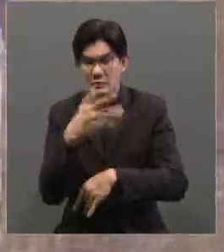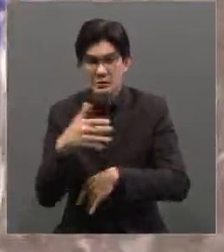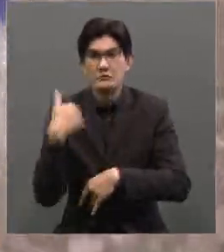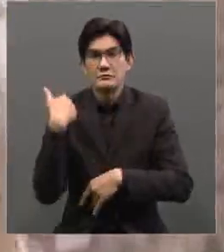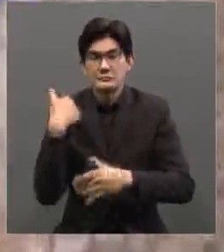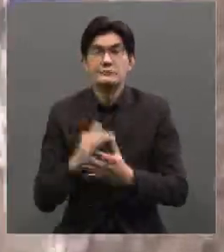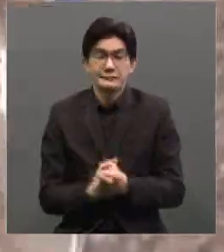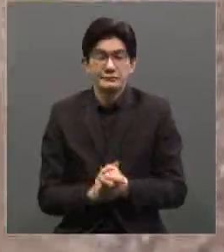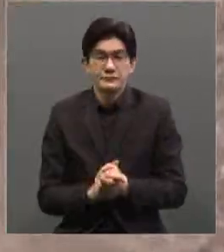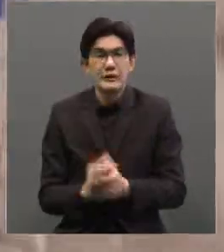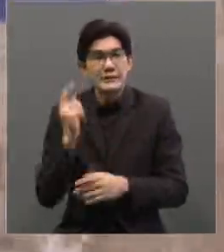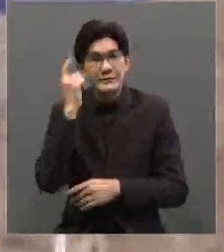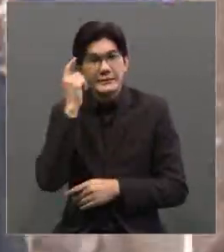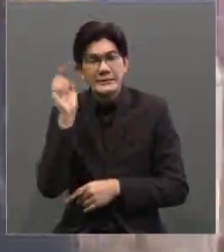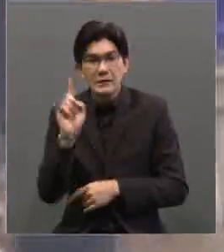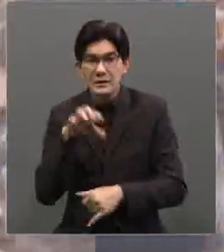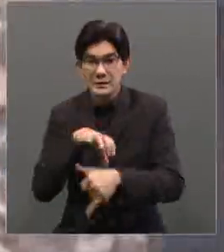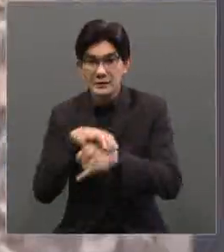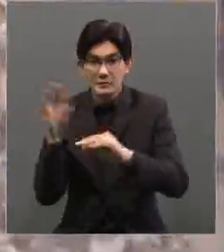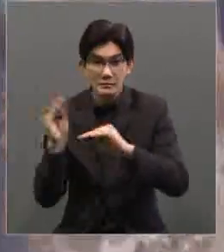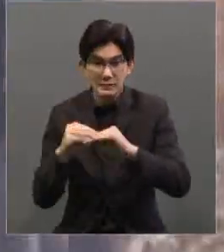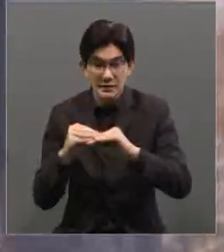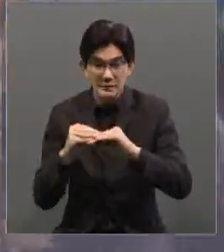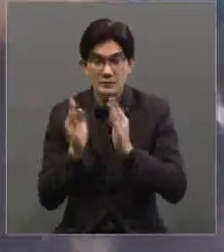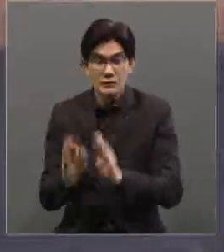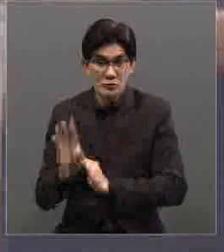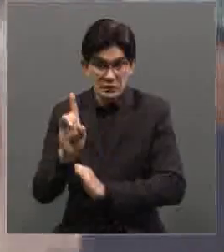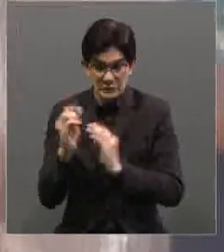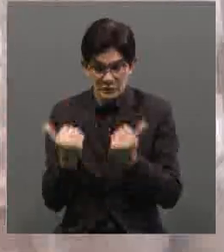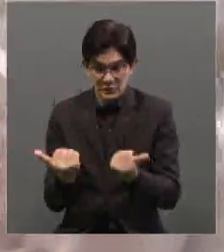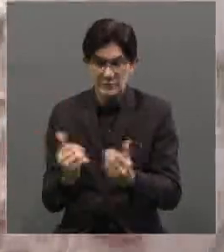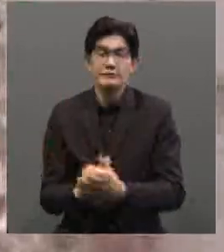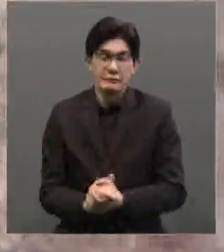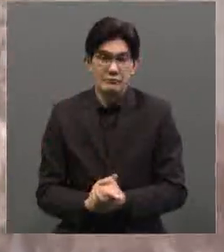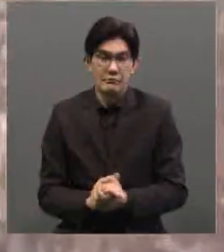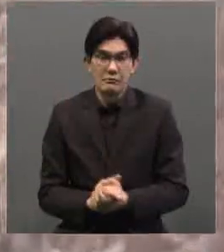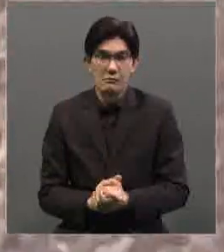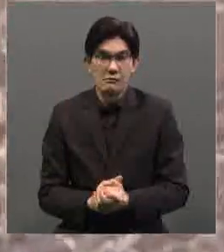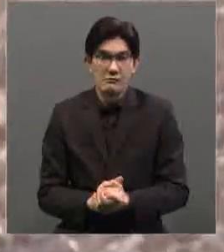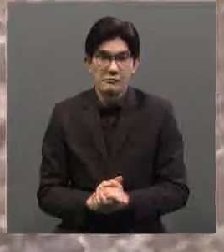อำเภอทุ่งสงและคาดว่าจะสามารถจับกุมเพิ่มเติมได้อีก1คนในวันนี้ค่ะ